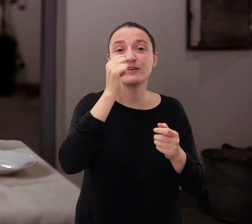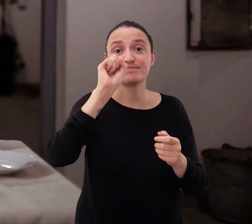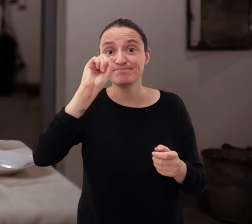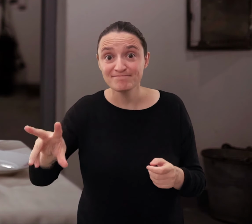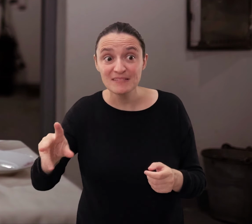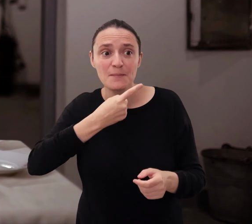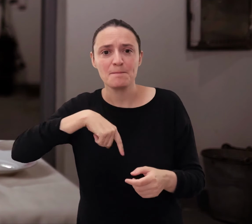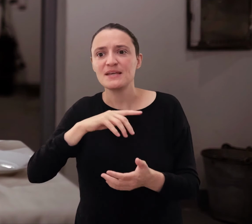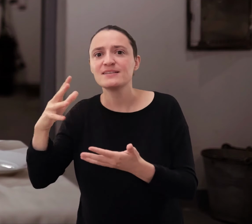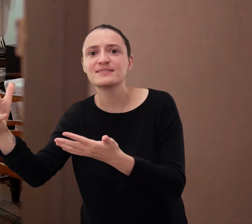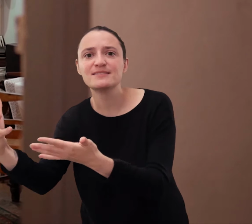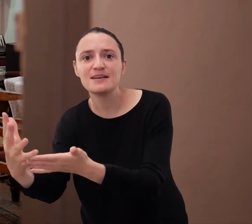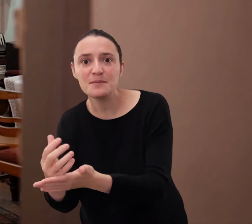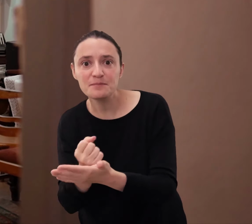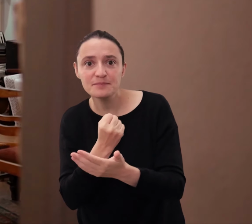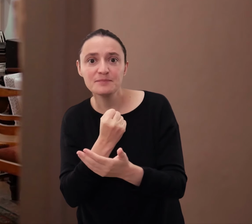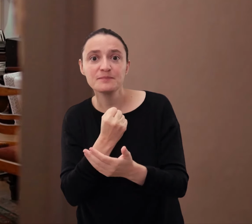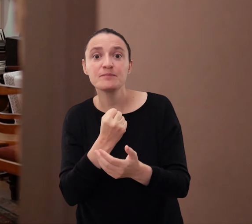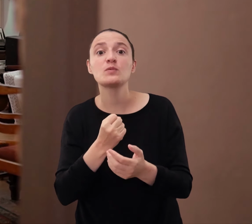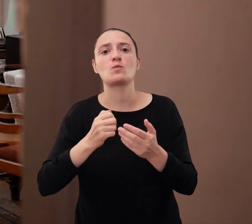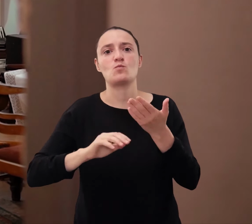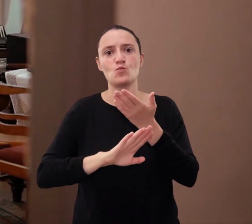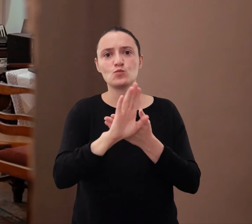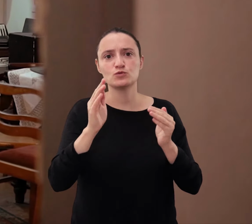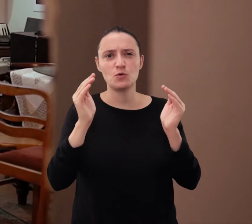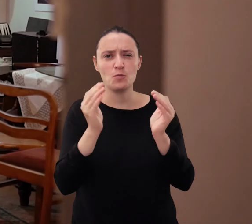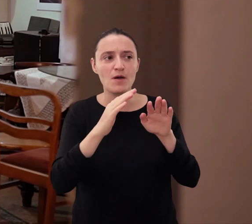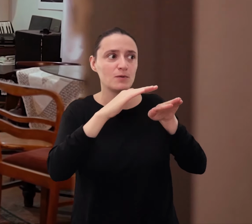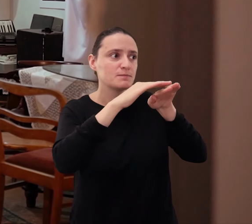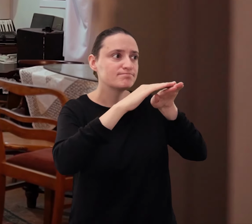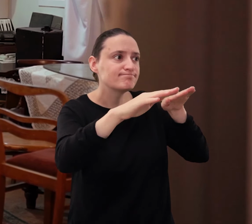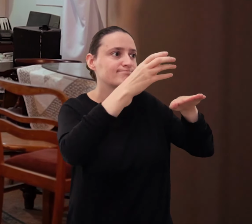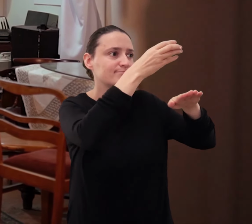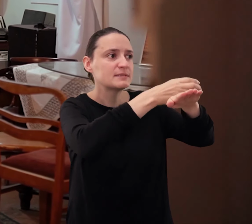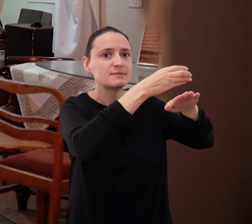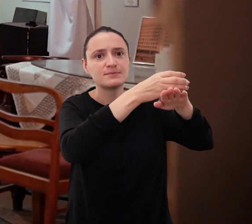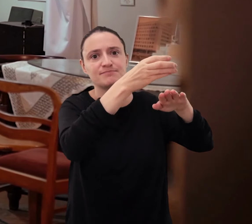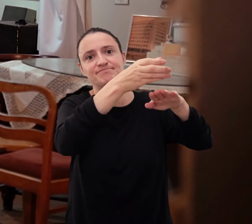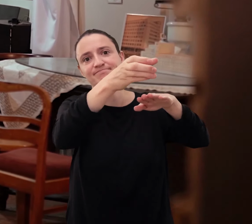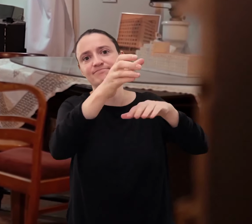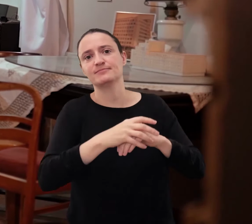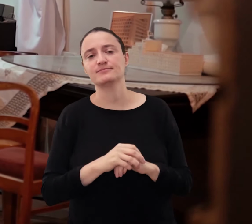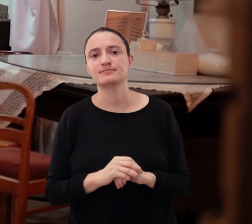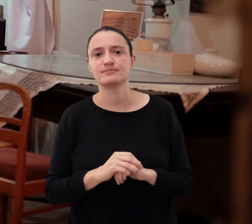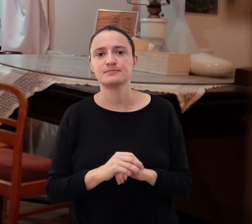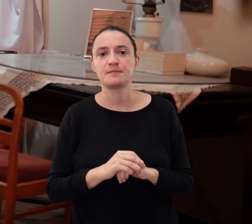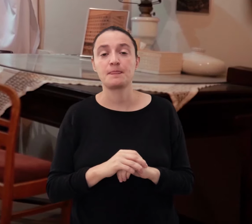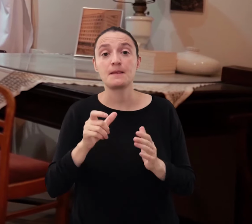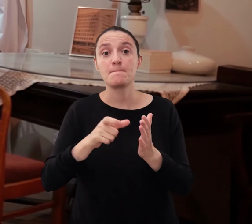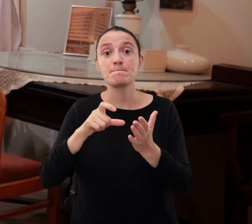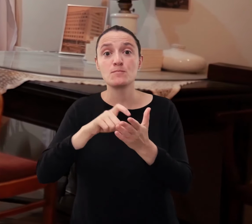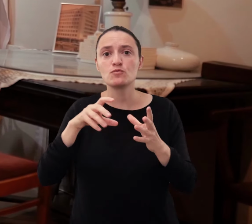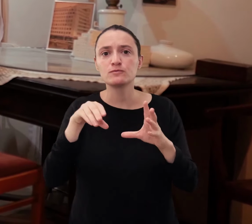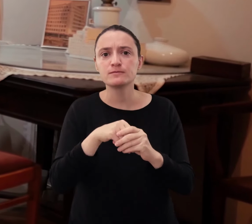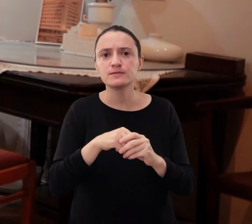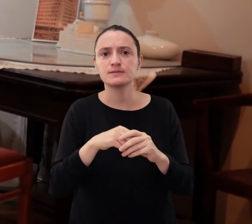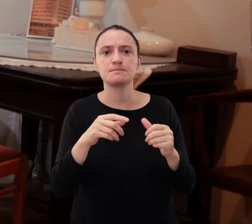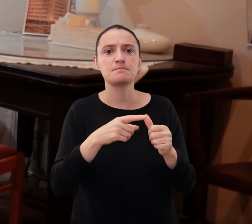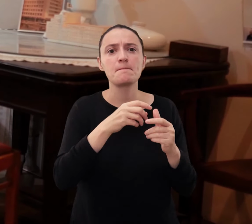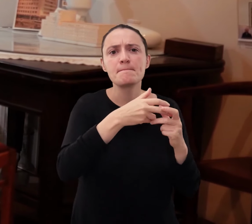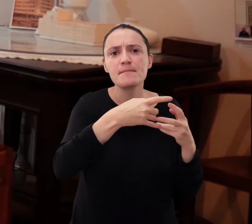układamy właśnie w naszym mini muzeum. W pokoju, w którym są meble, stół i